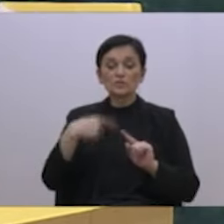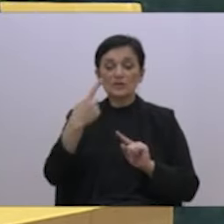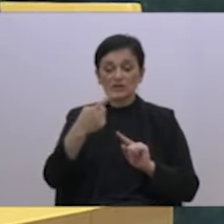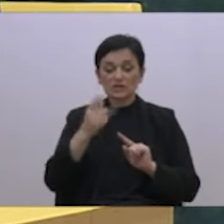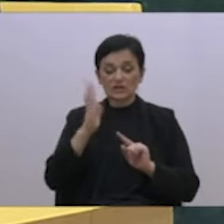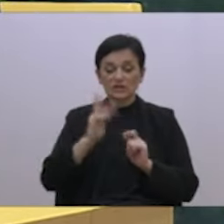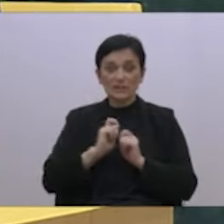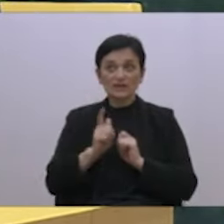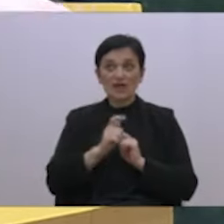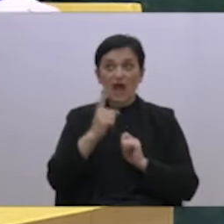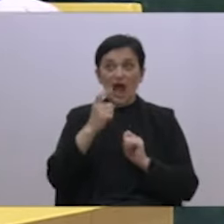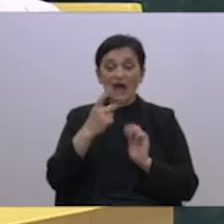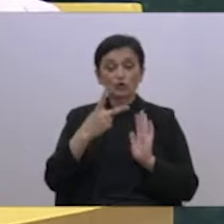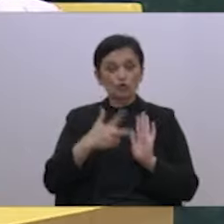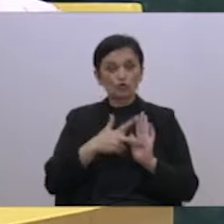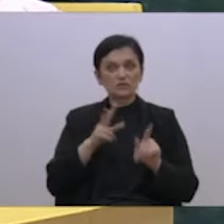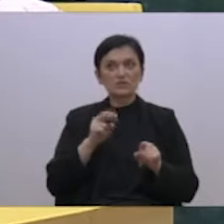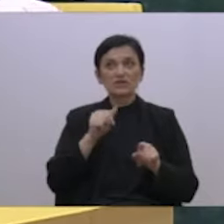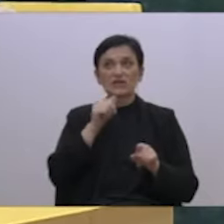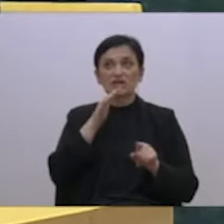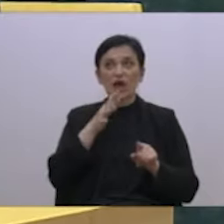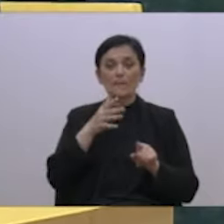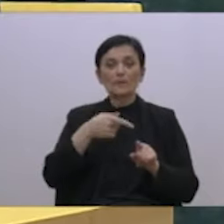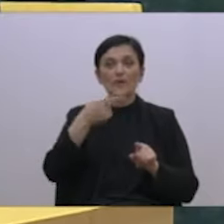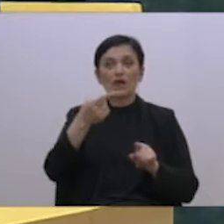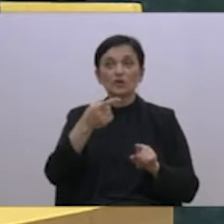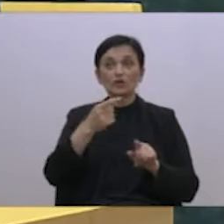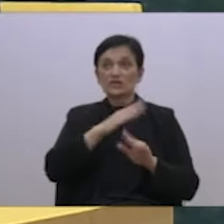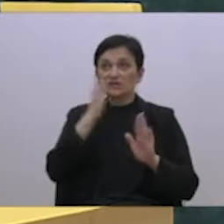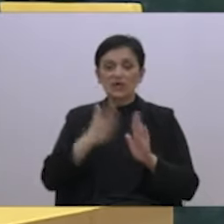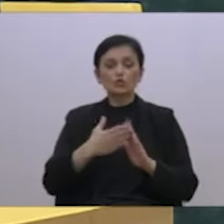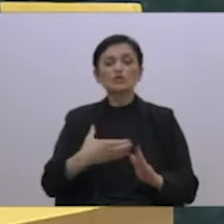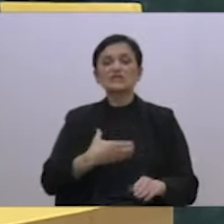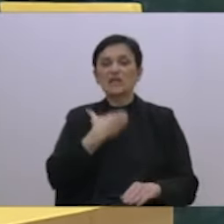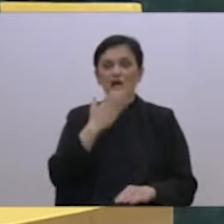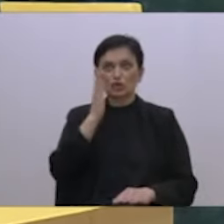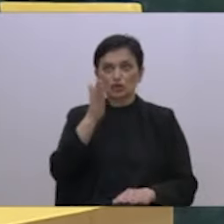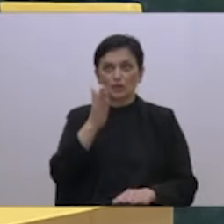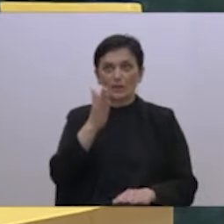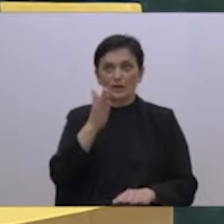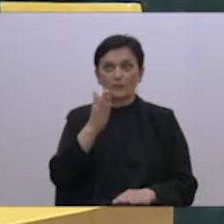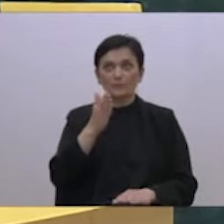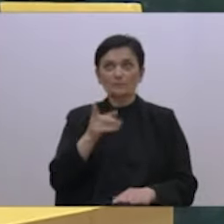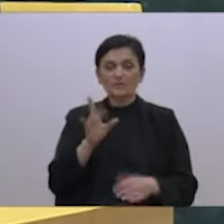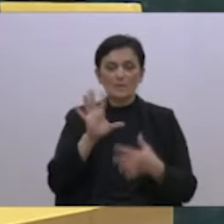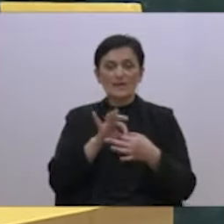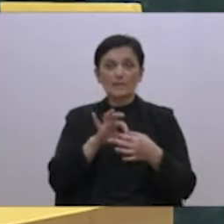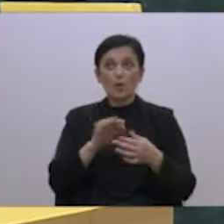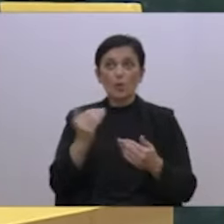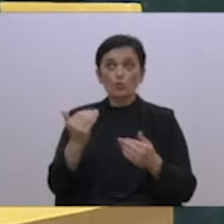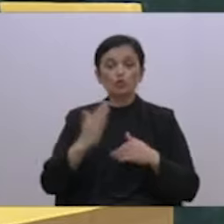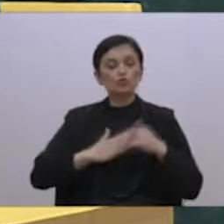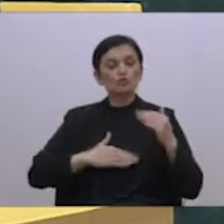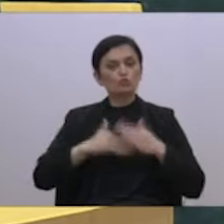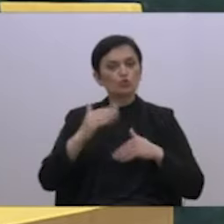და 128 იქნებოდა რამდენიმე წელს მერე და საერთოდ საშინელება იქნებოდა ეს მშპ-ზე მიმბა და ასე რომ მის